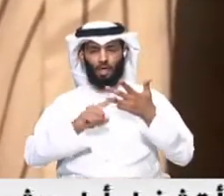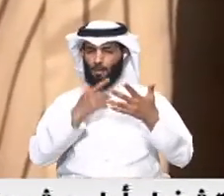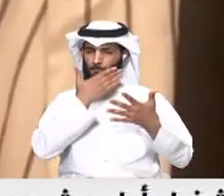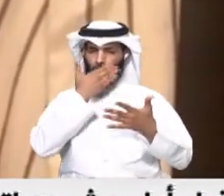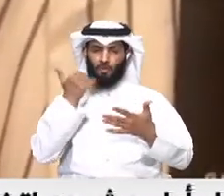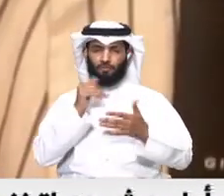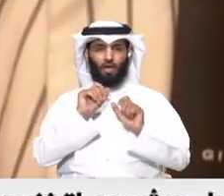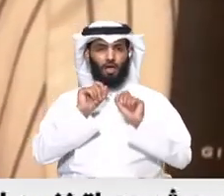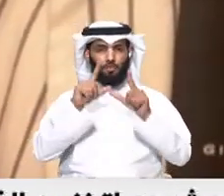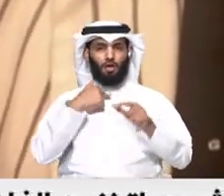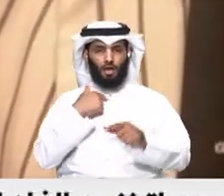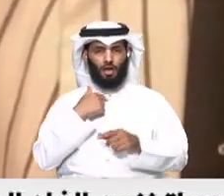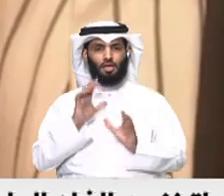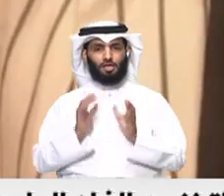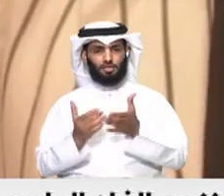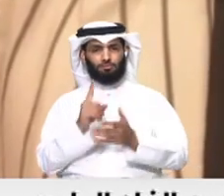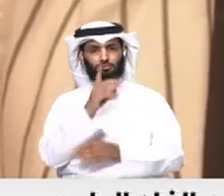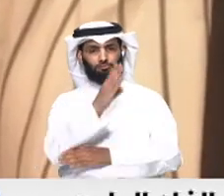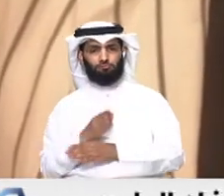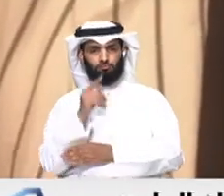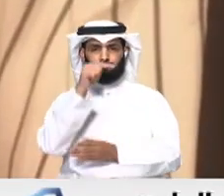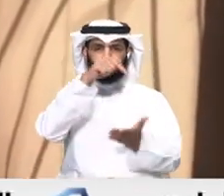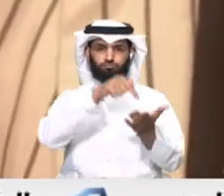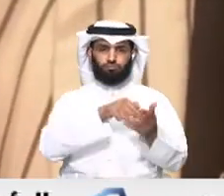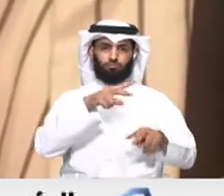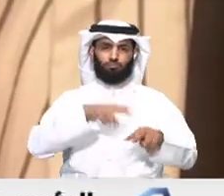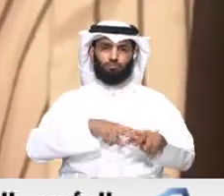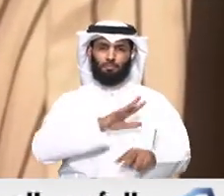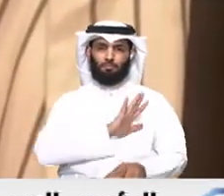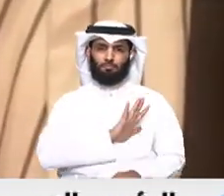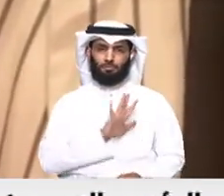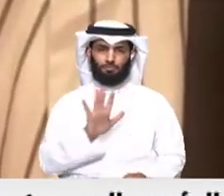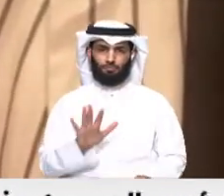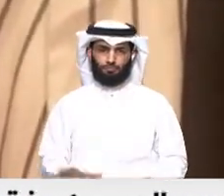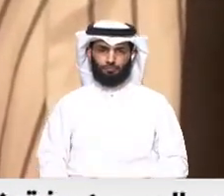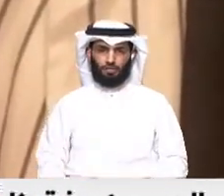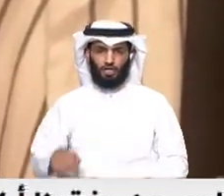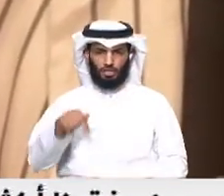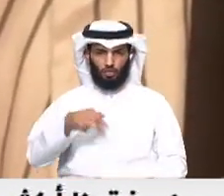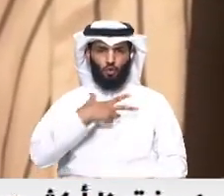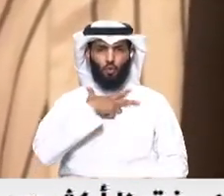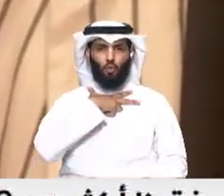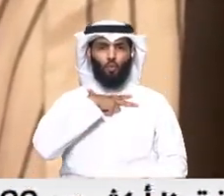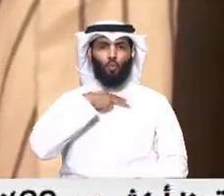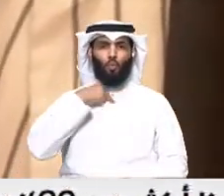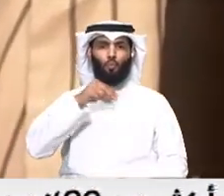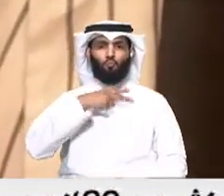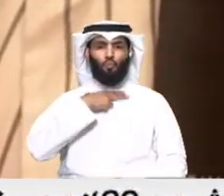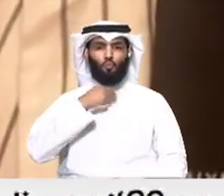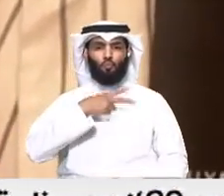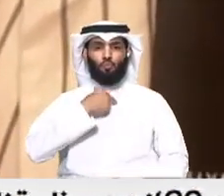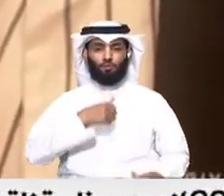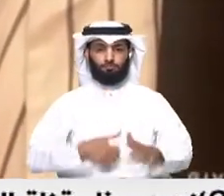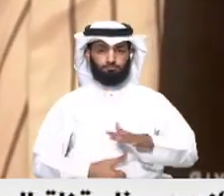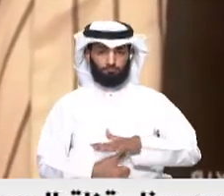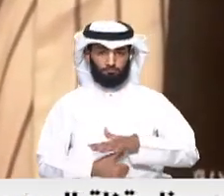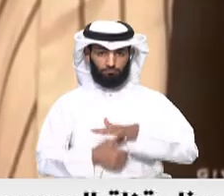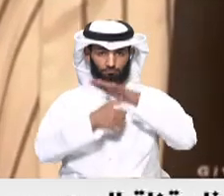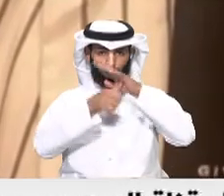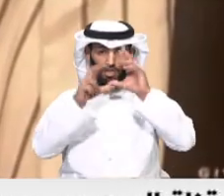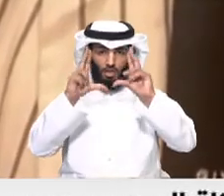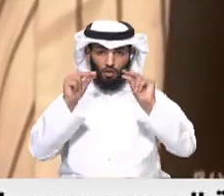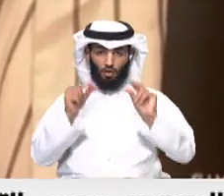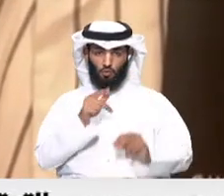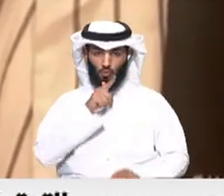اليوم عاد وكرر رئيس الحكومة اللبنانية نجيب ميقاتي موقف لبنان